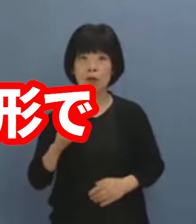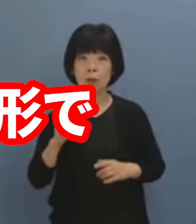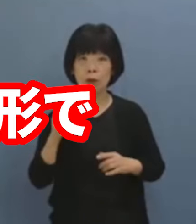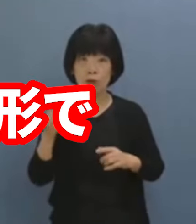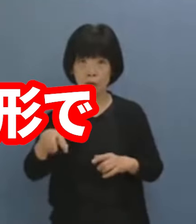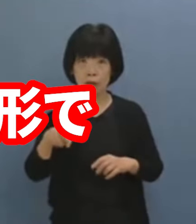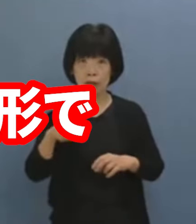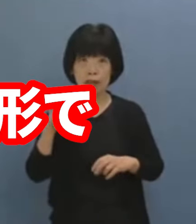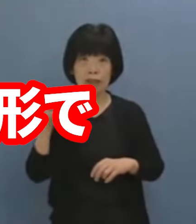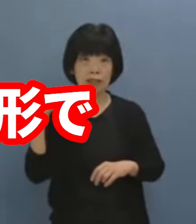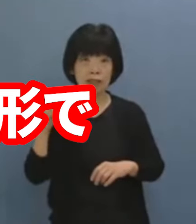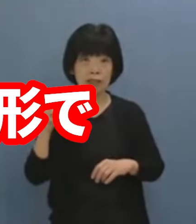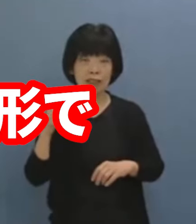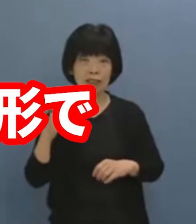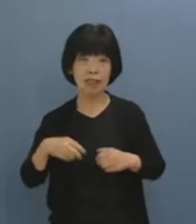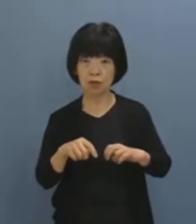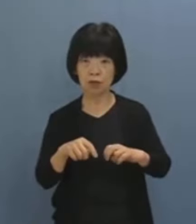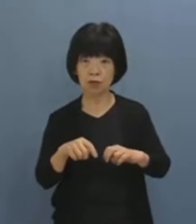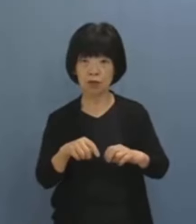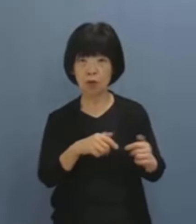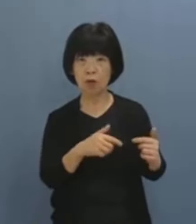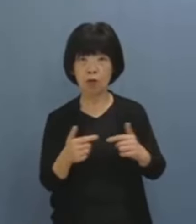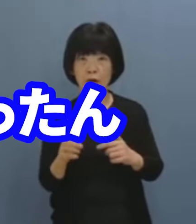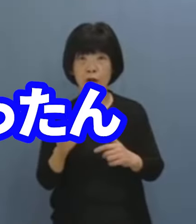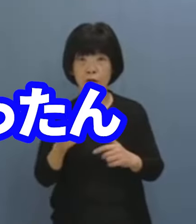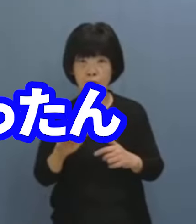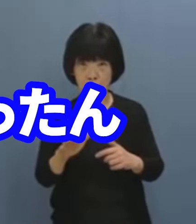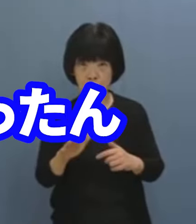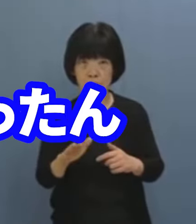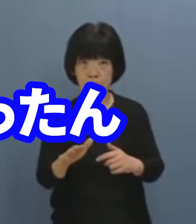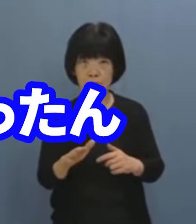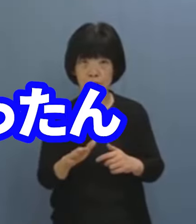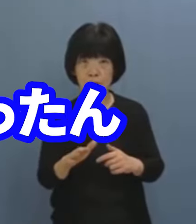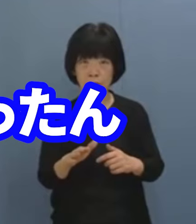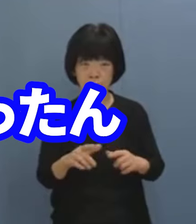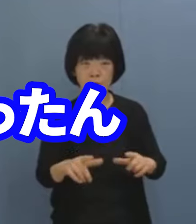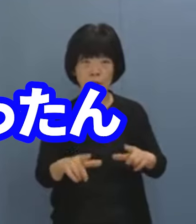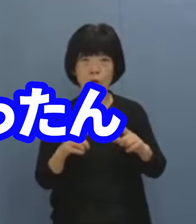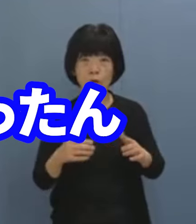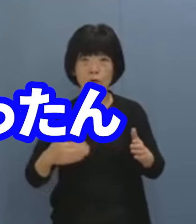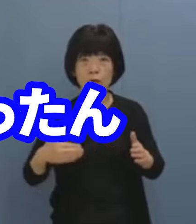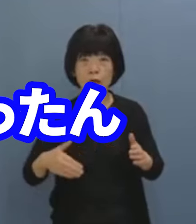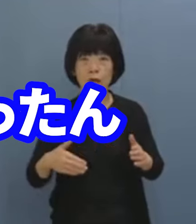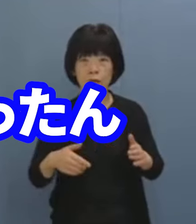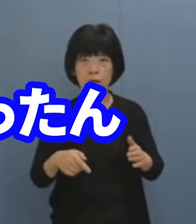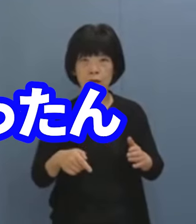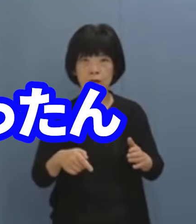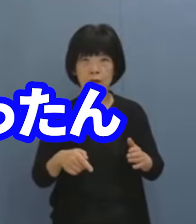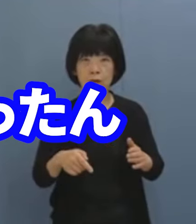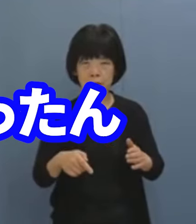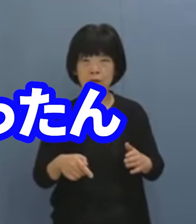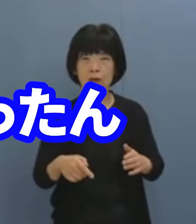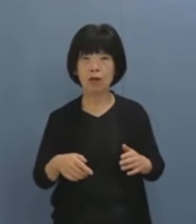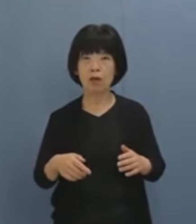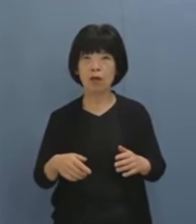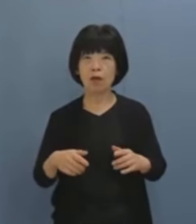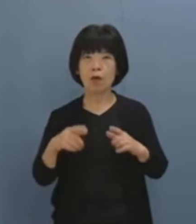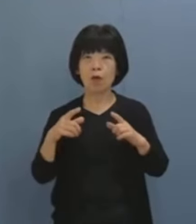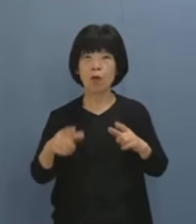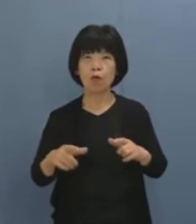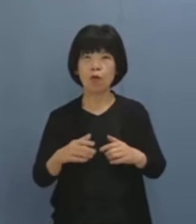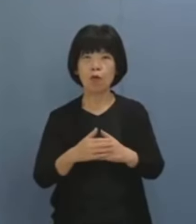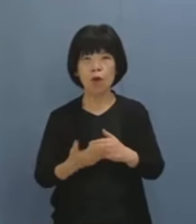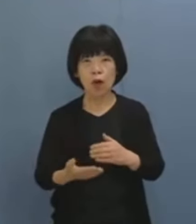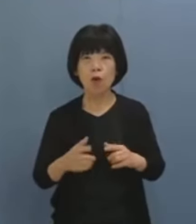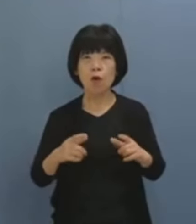ですが、どのような形で叩いたんですか。 確かその なぜ報告ができてなかったんですかということを、まあ、